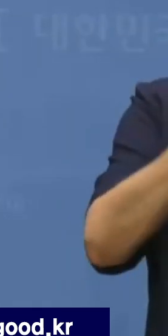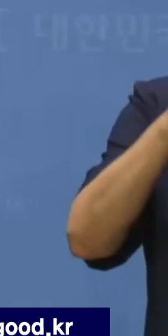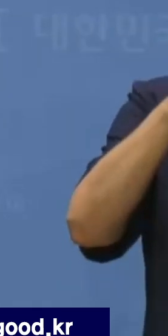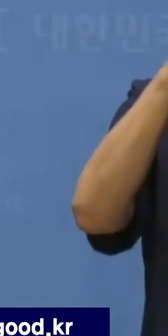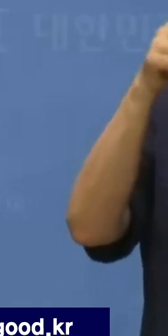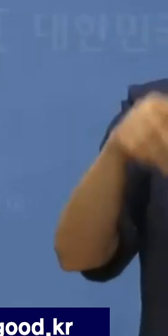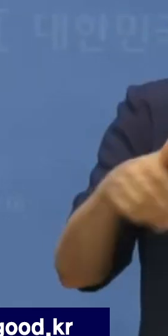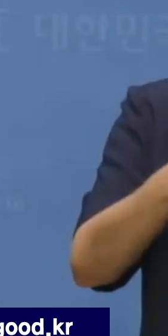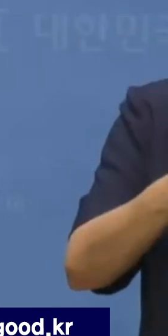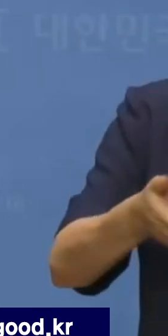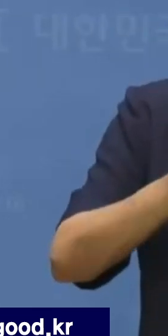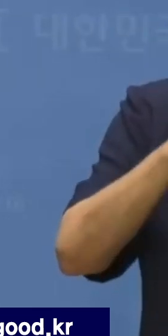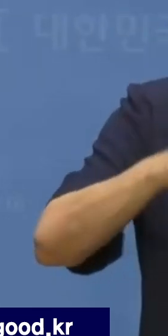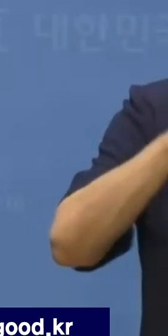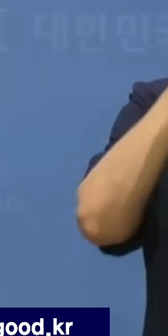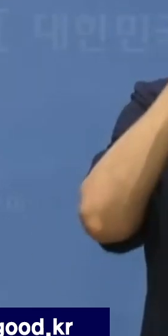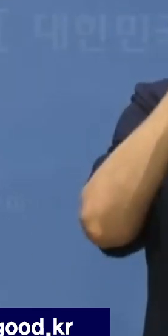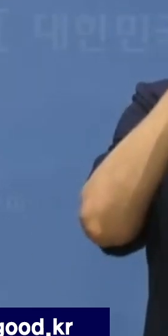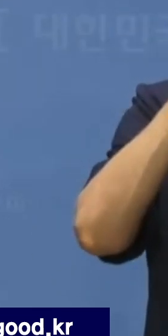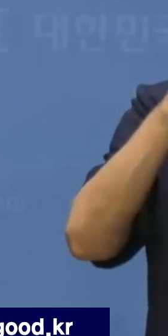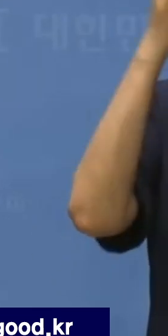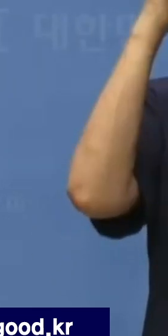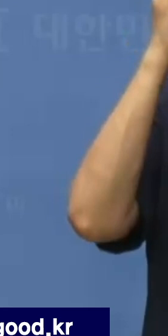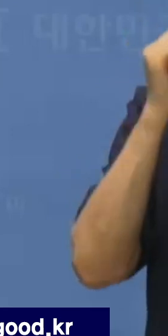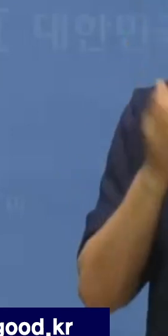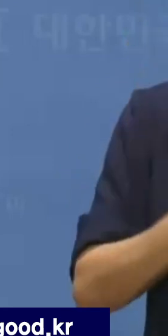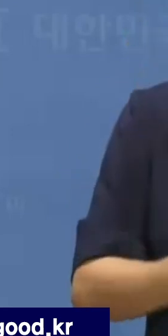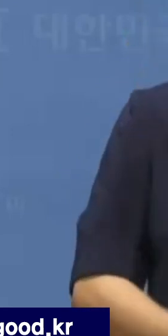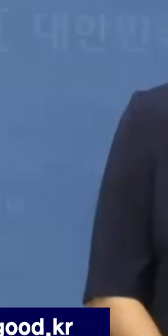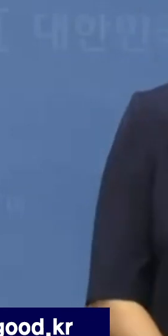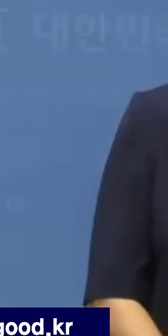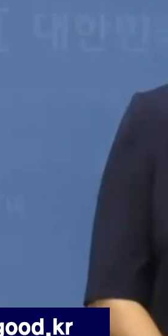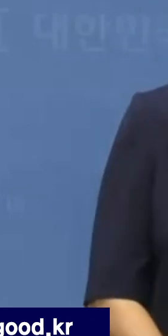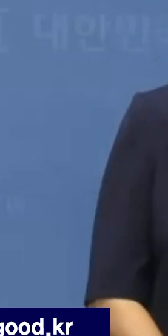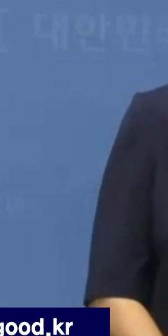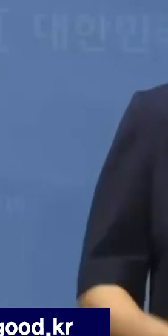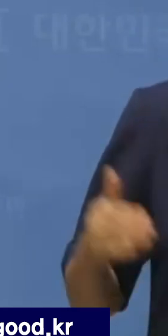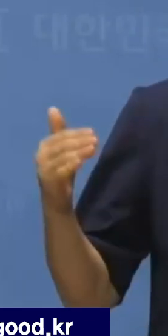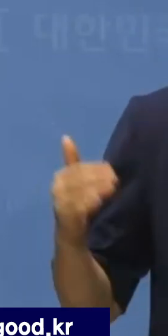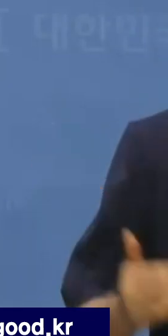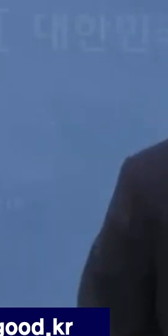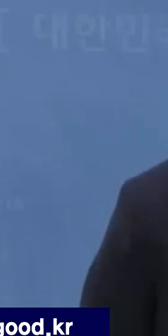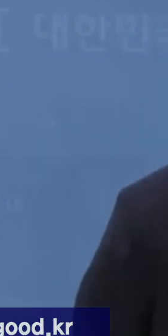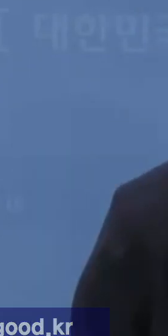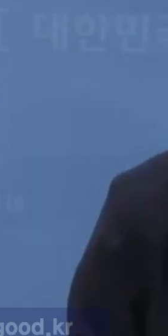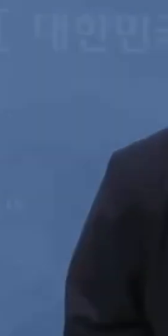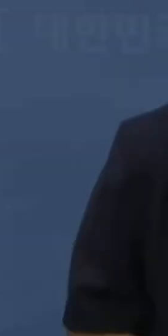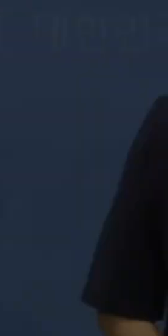체계를 구축해야 함을 명심하길 바랍니다. 이상입니다.